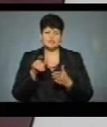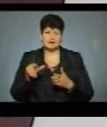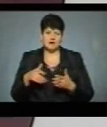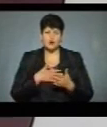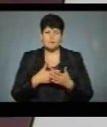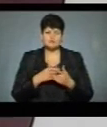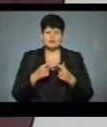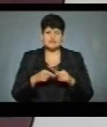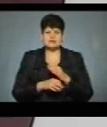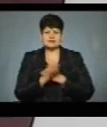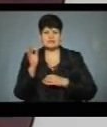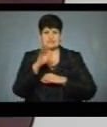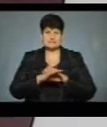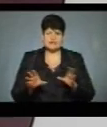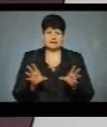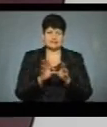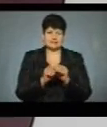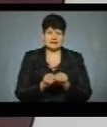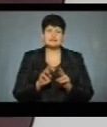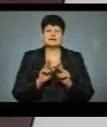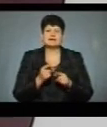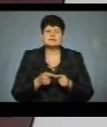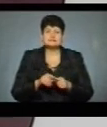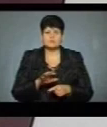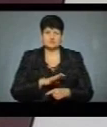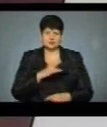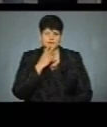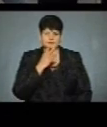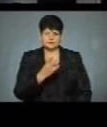і Захід єдині назавжди». Як це було, дивіться у сюжеті.